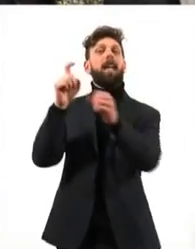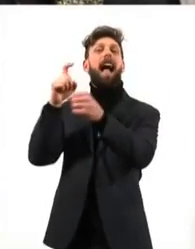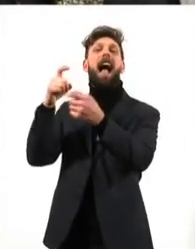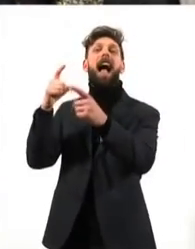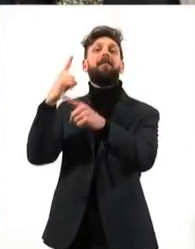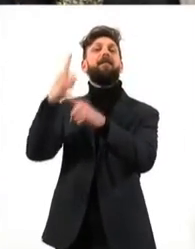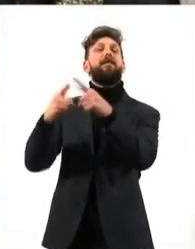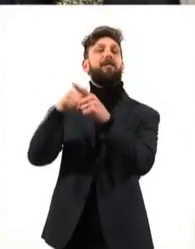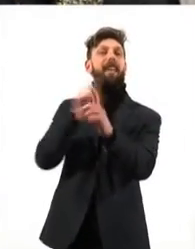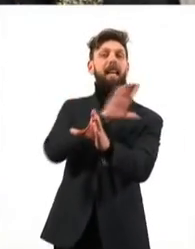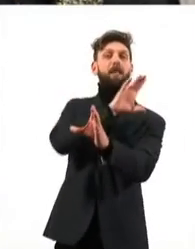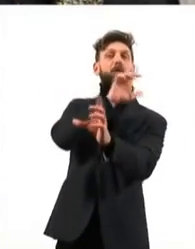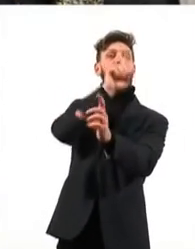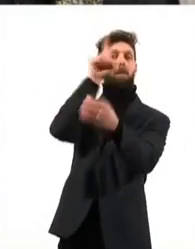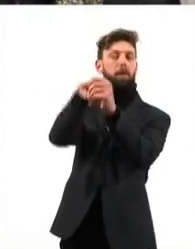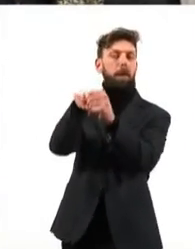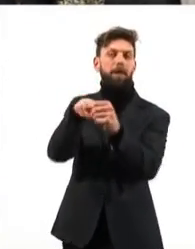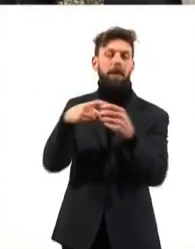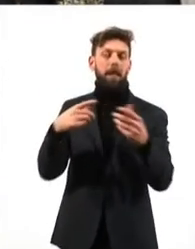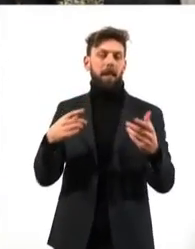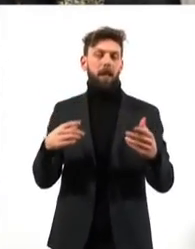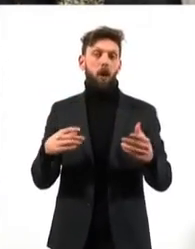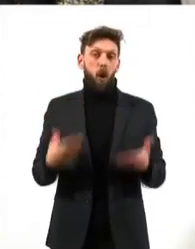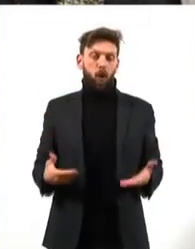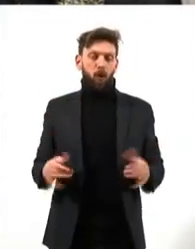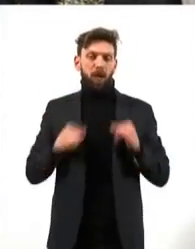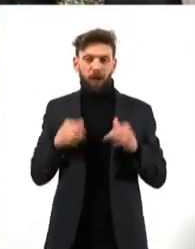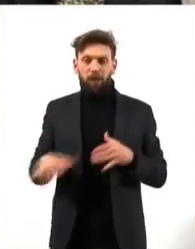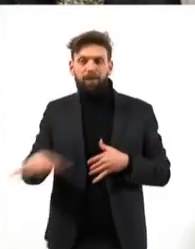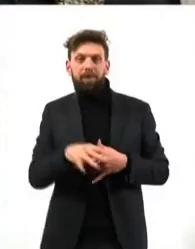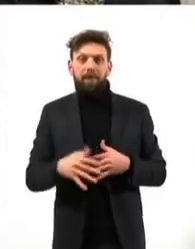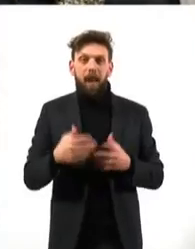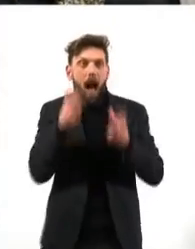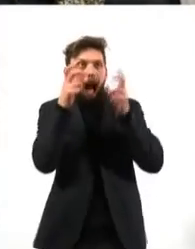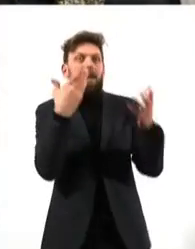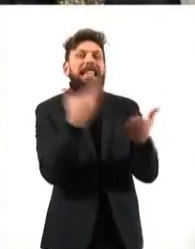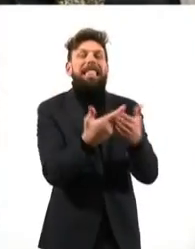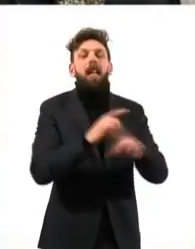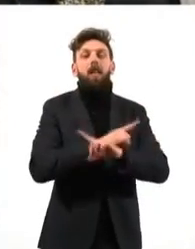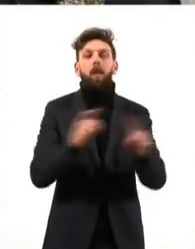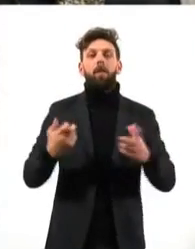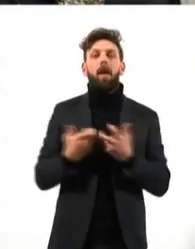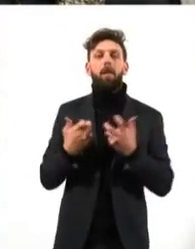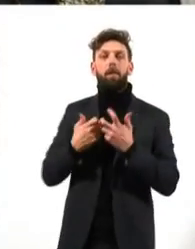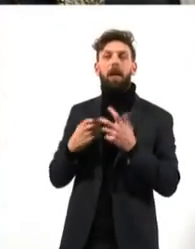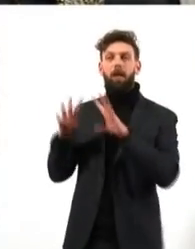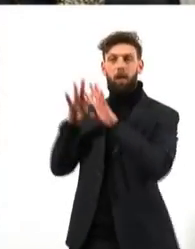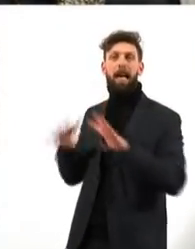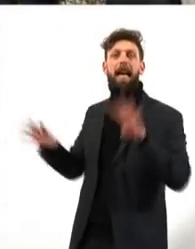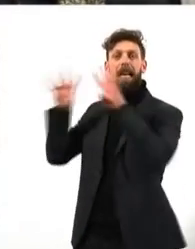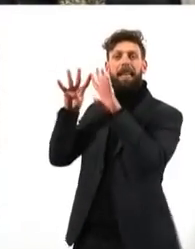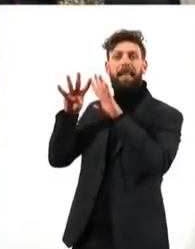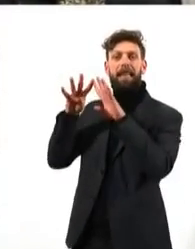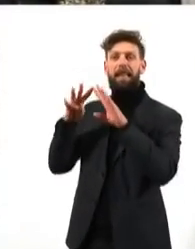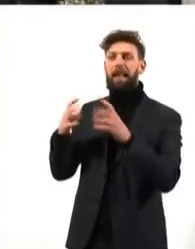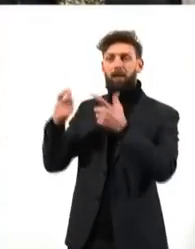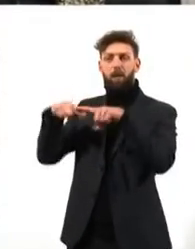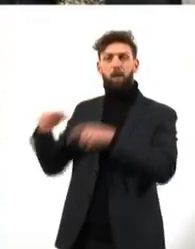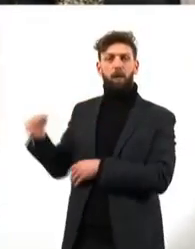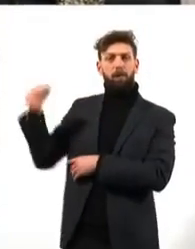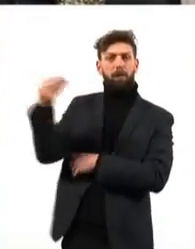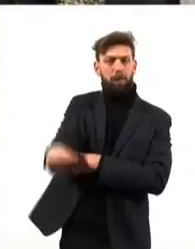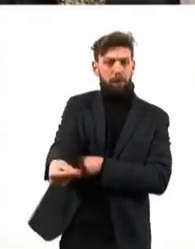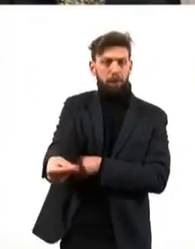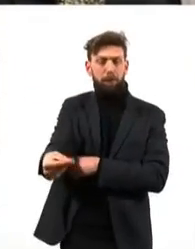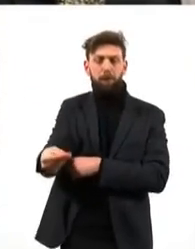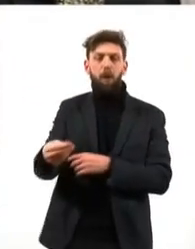aujourd'hui, les jeunes, voilà, c'est pas forcément ce qui les attire. C'est-à-dire que même avec la CAF, on a un bon pour faire du sport. Les